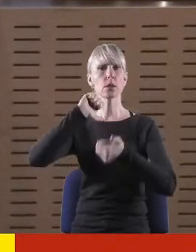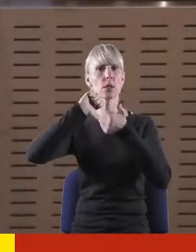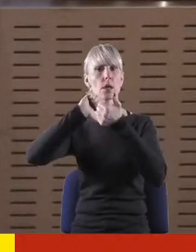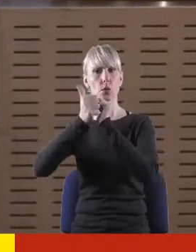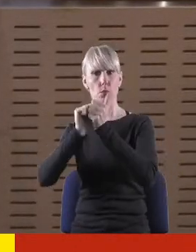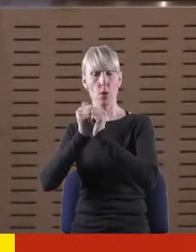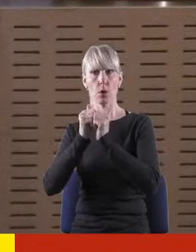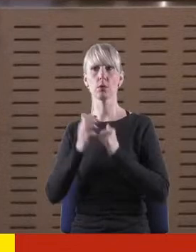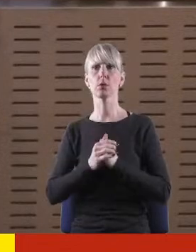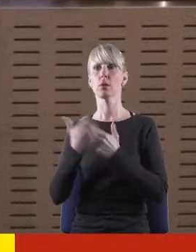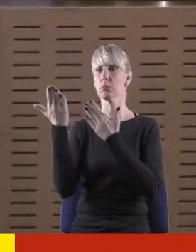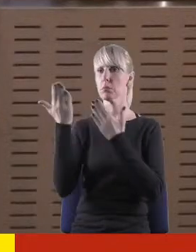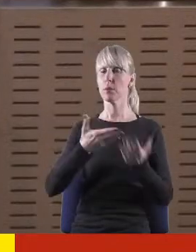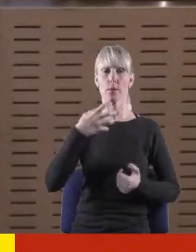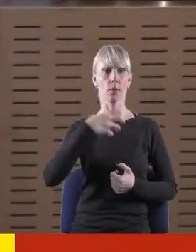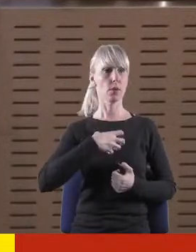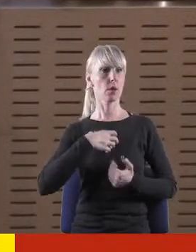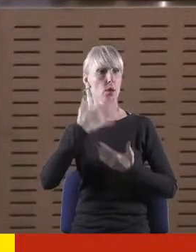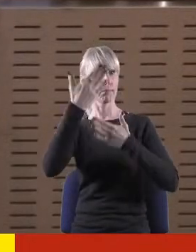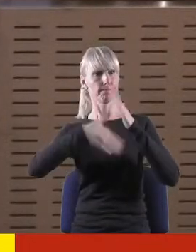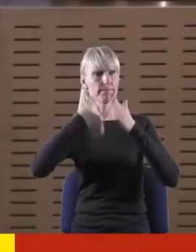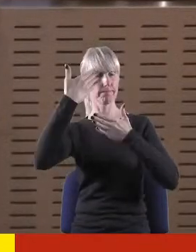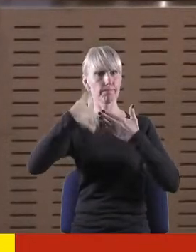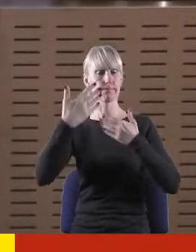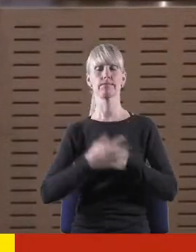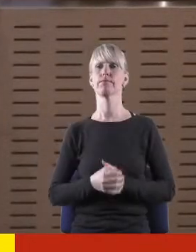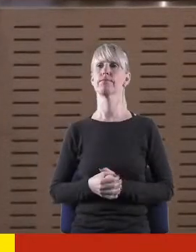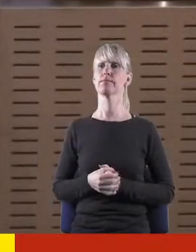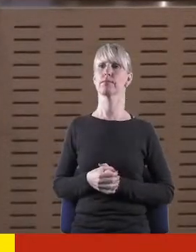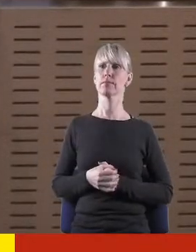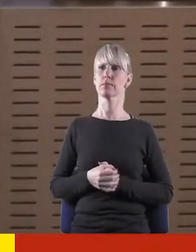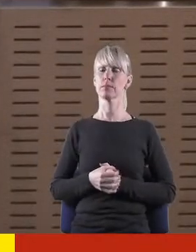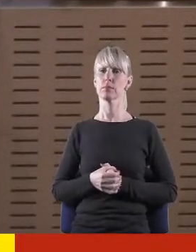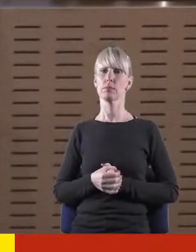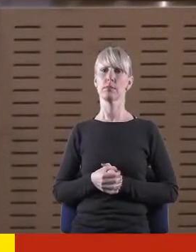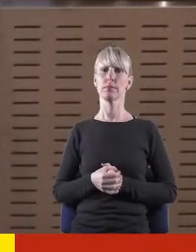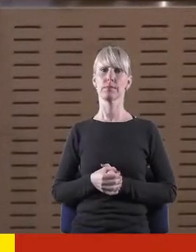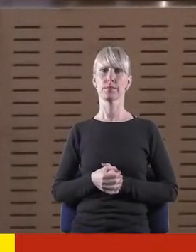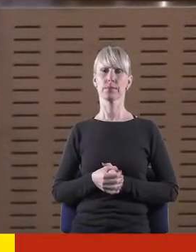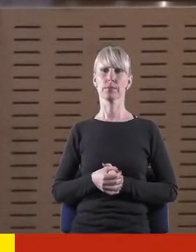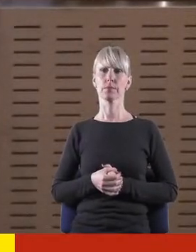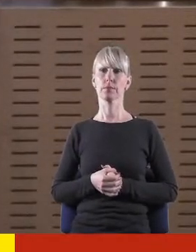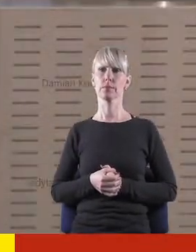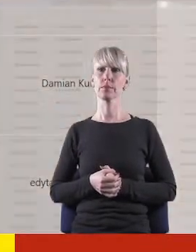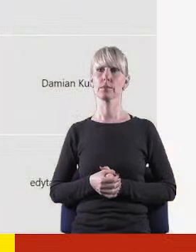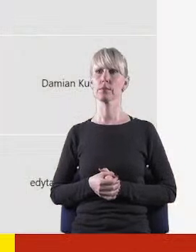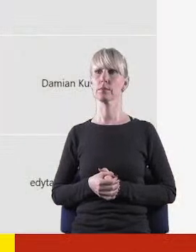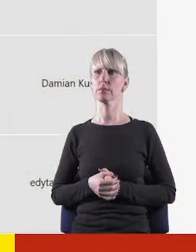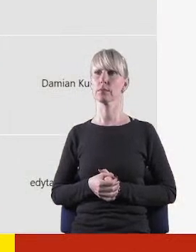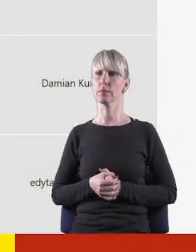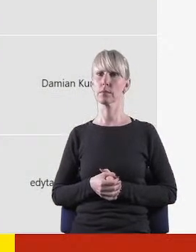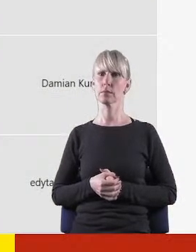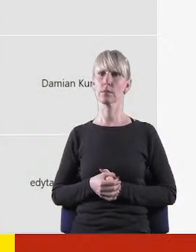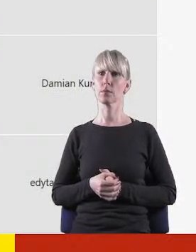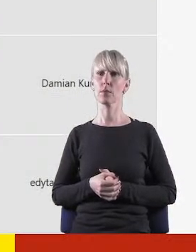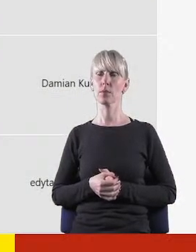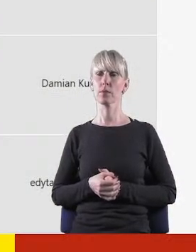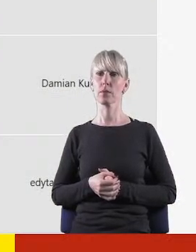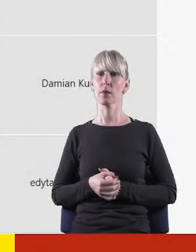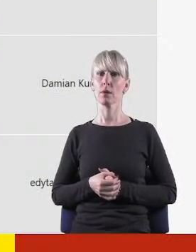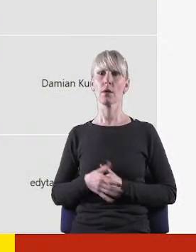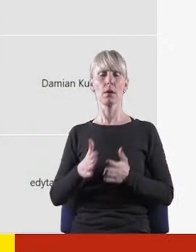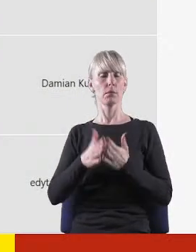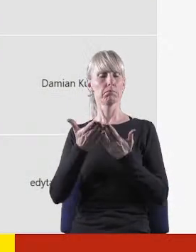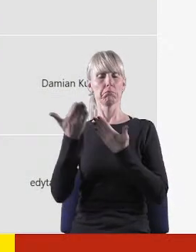proszę pana dyrektora o zaprezentowanie tegoż tematu. Proszę bardzo, pan dyrektor Artur Michalak. Bardzo